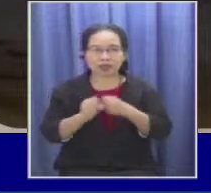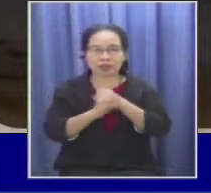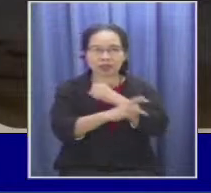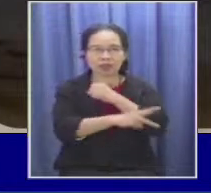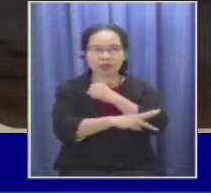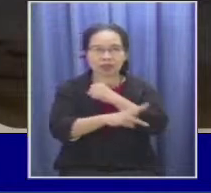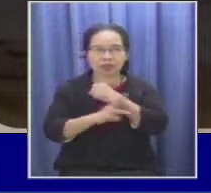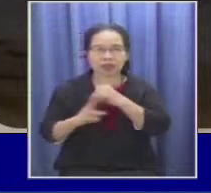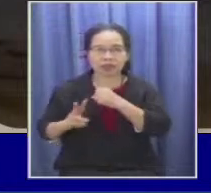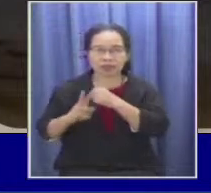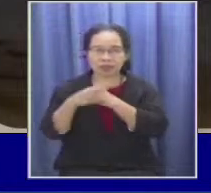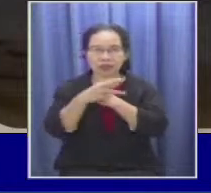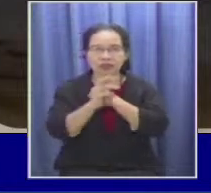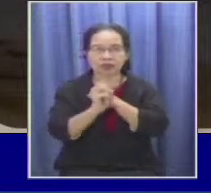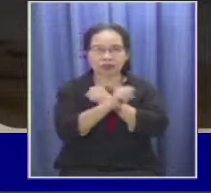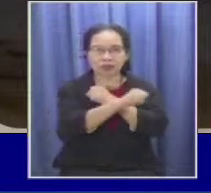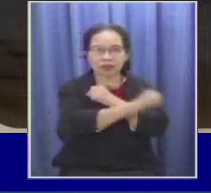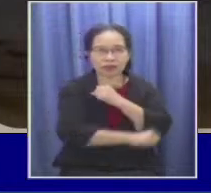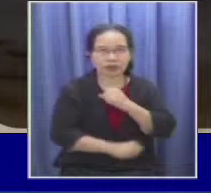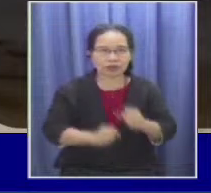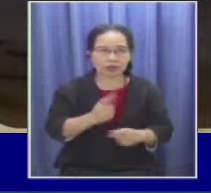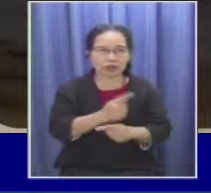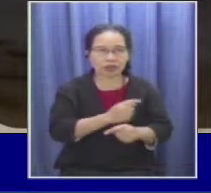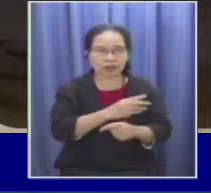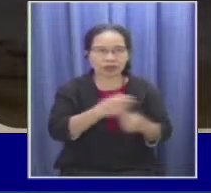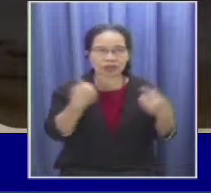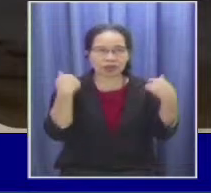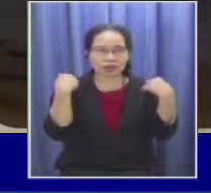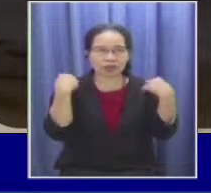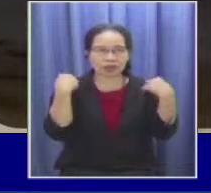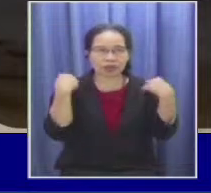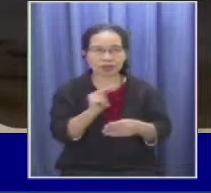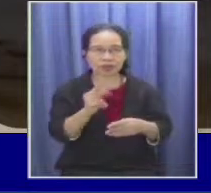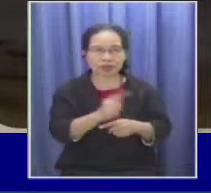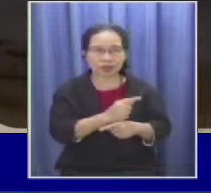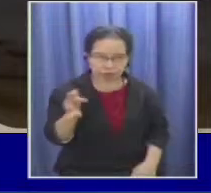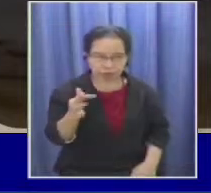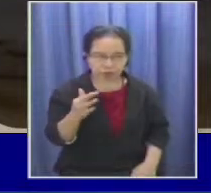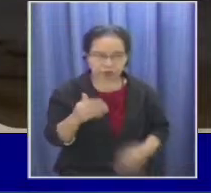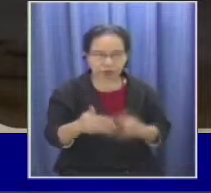so dwodwo won wadwodwo won eno